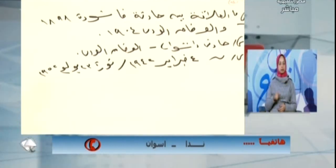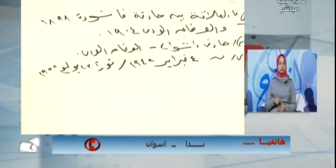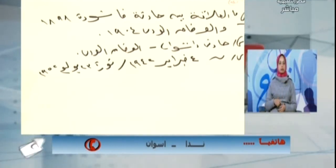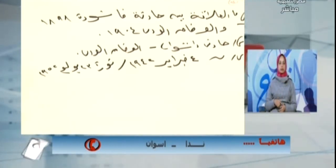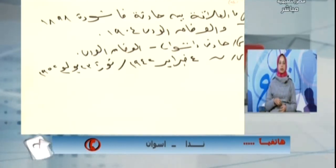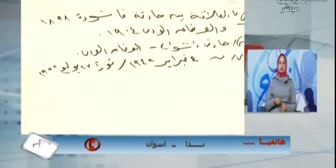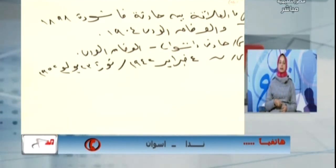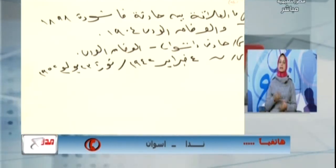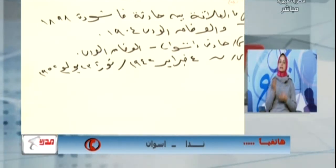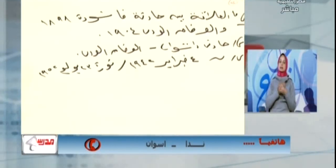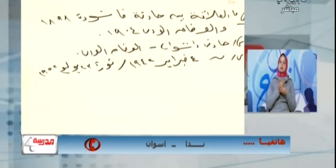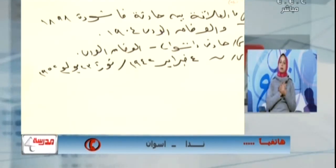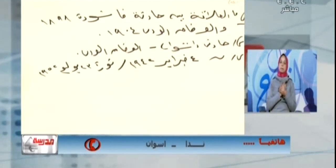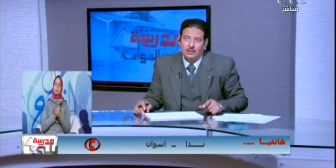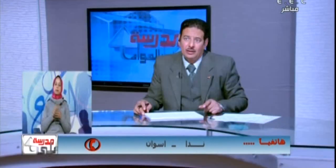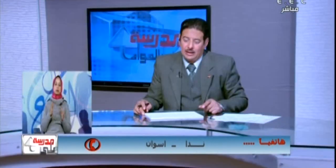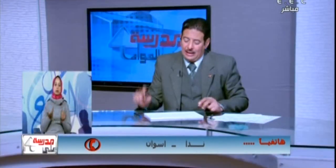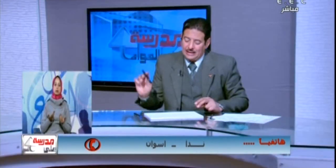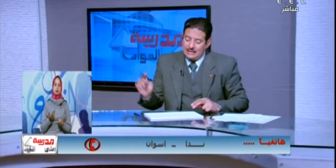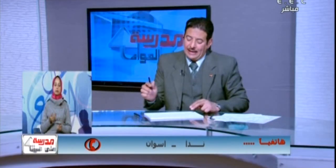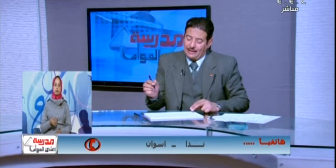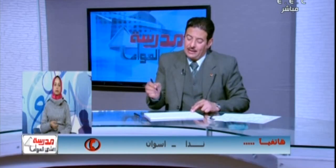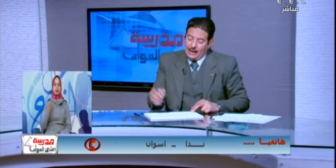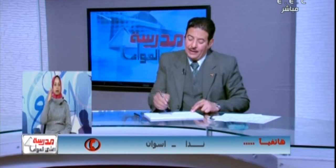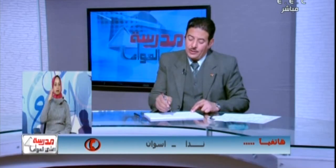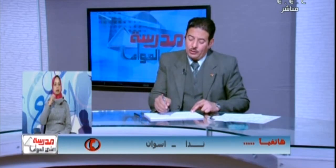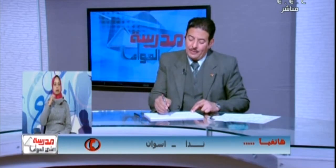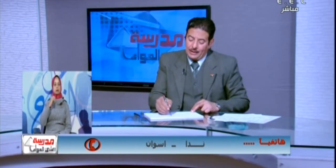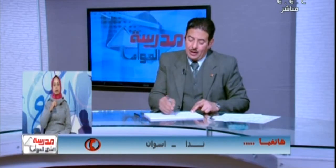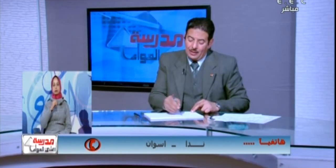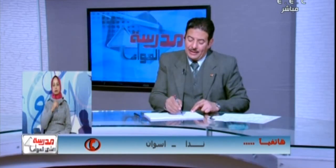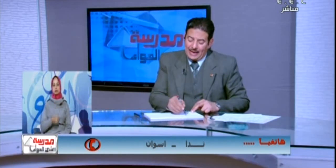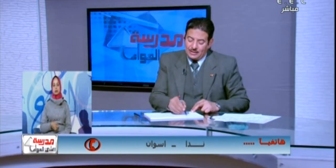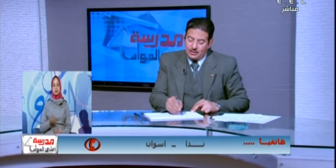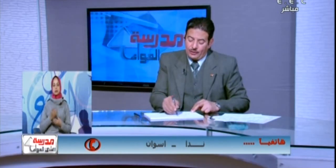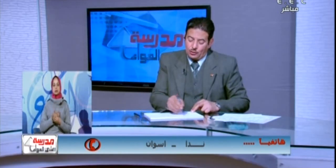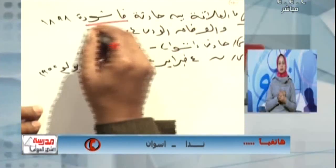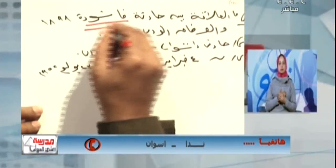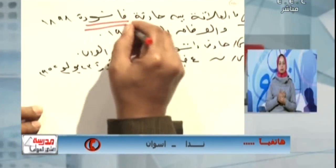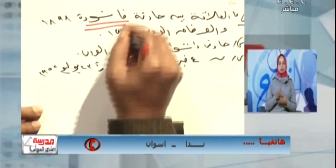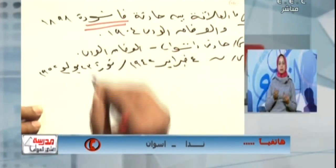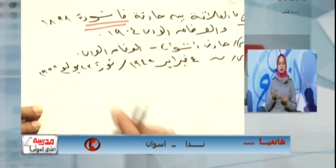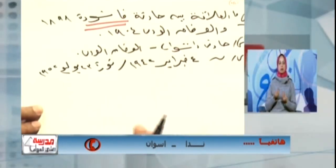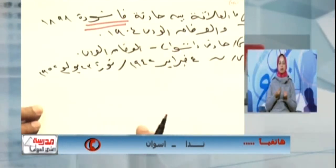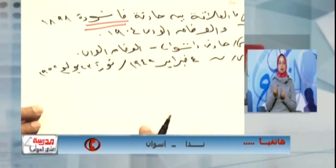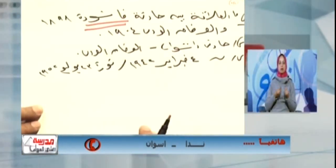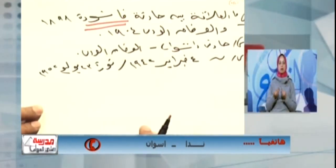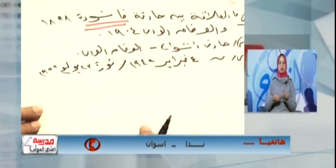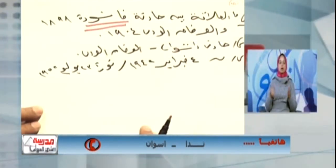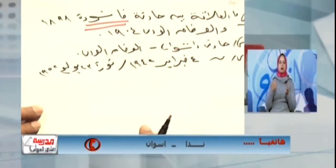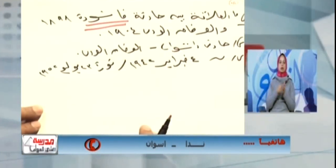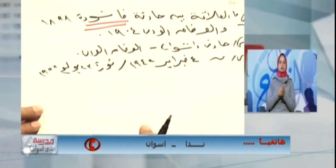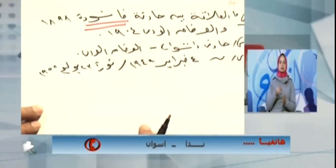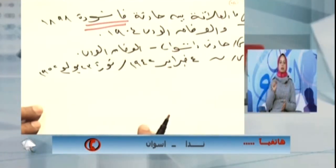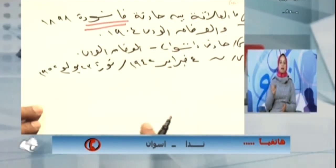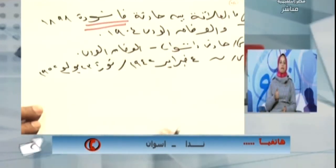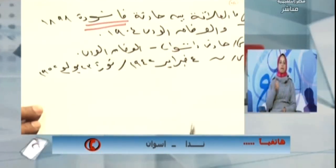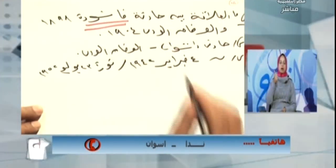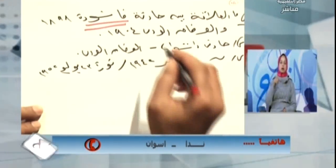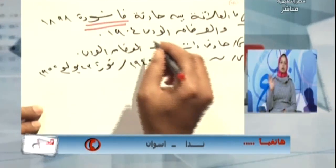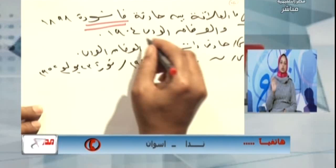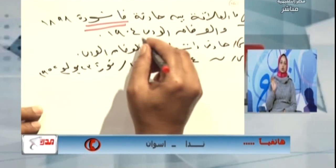سبب ونتيجة، سببه إيه؟ والنتيجة. ازاي؟ انت قلت ما العلاقة بين حادثة فاشودة، حادثة ايه؟ حادثة